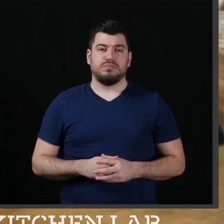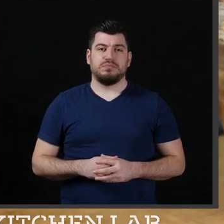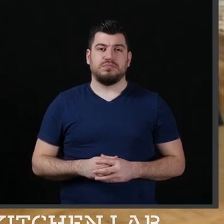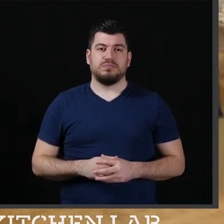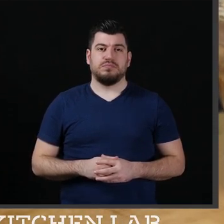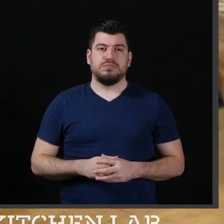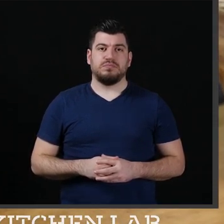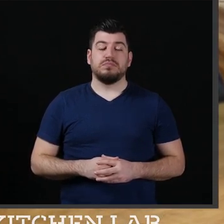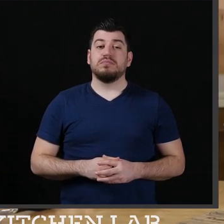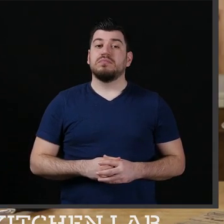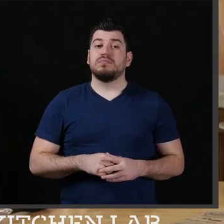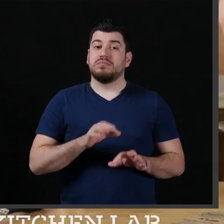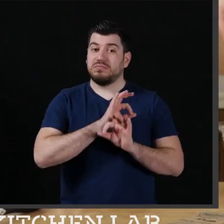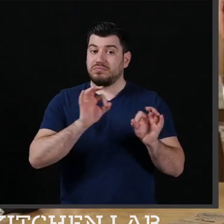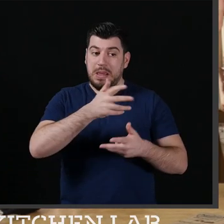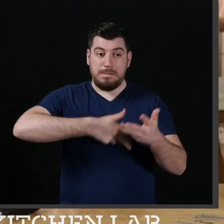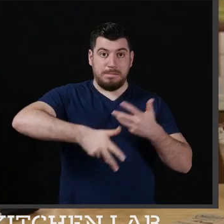Τέλεια. Το μείγμα μου είναι έτοιμο.